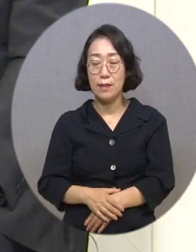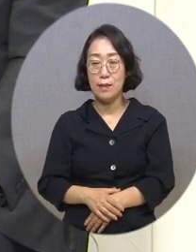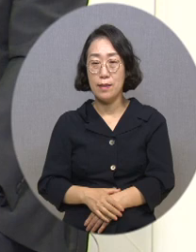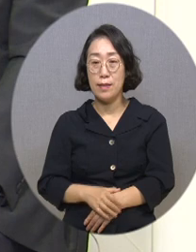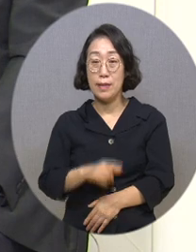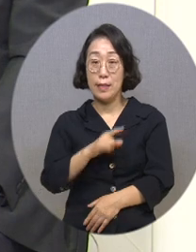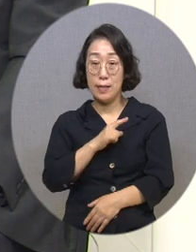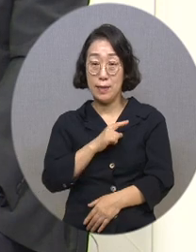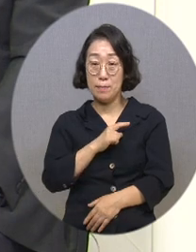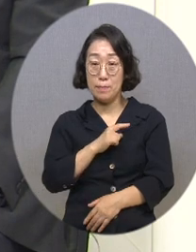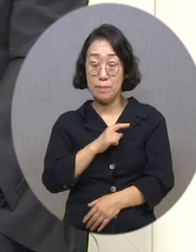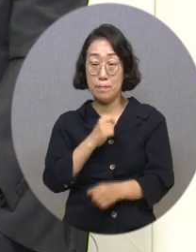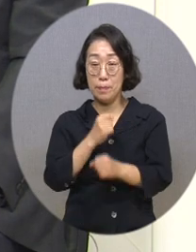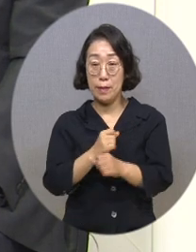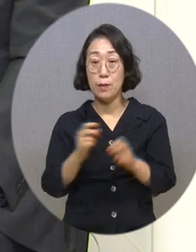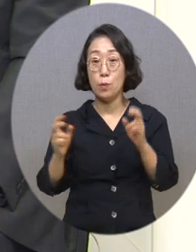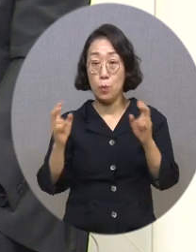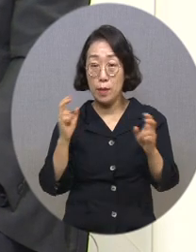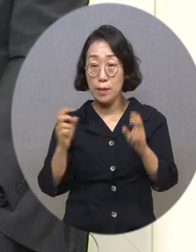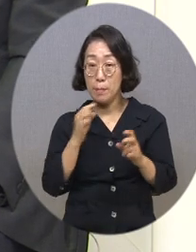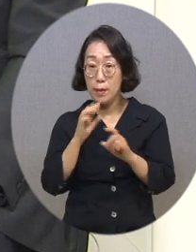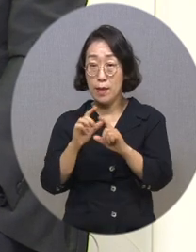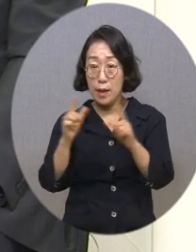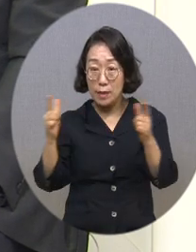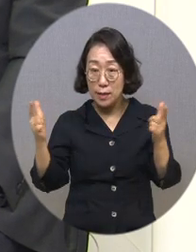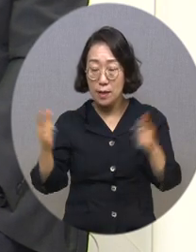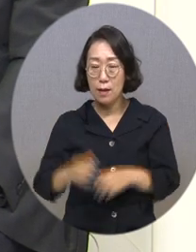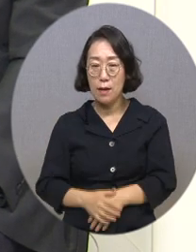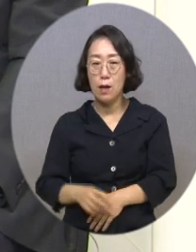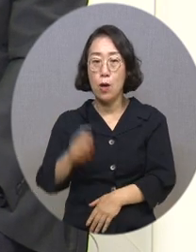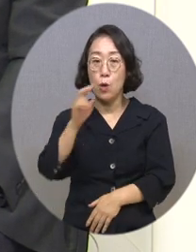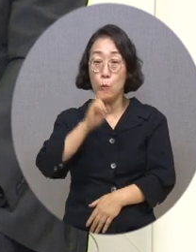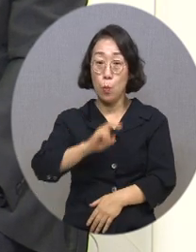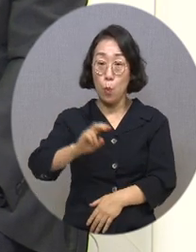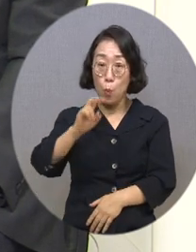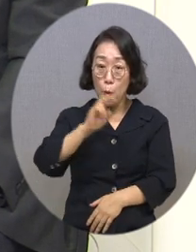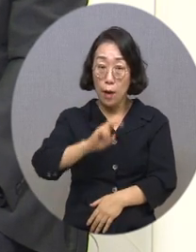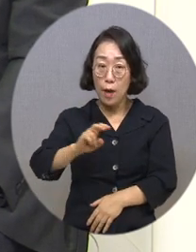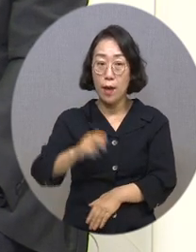아니고 네. 내가 언뜻 들으니까 뭐 노래하는 가수,